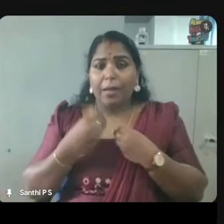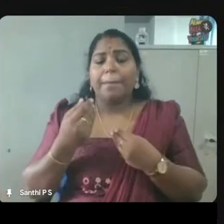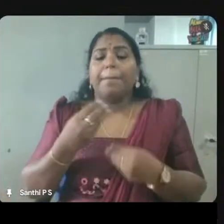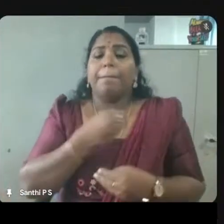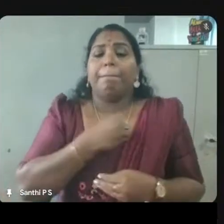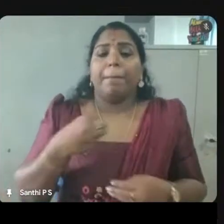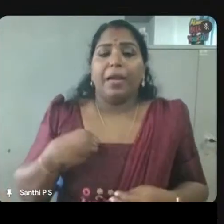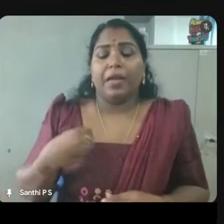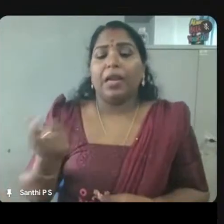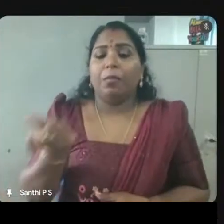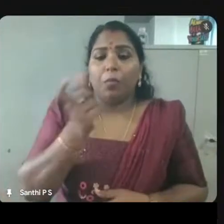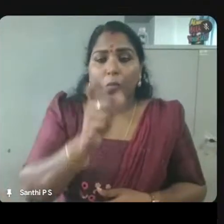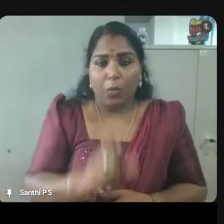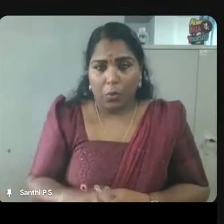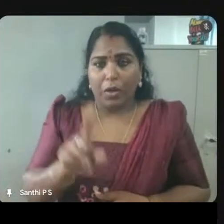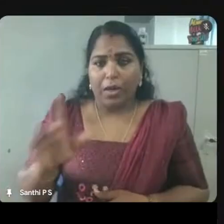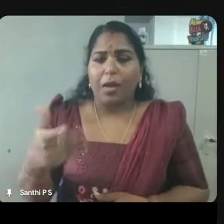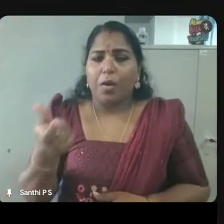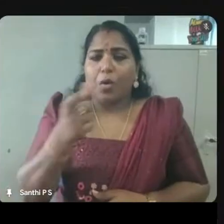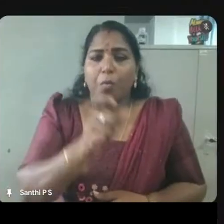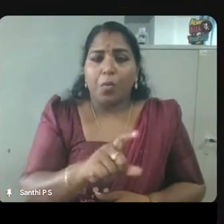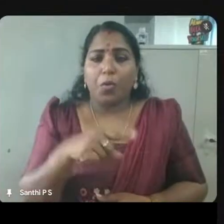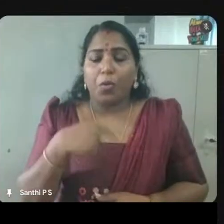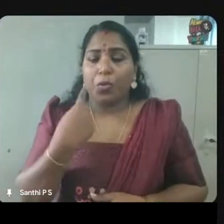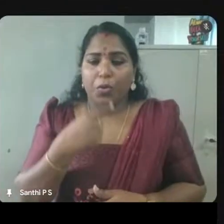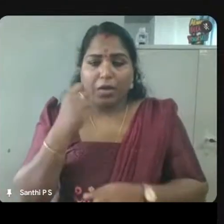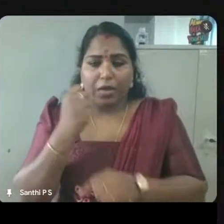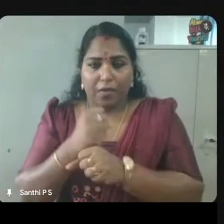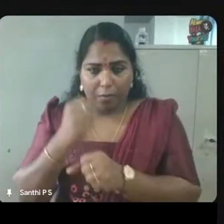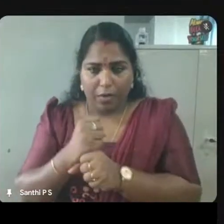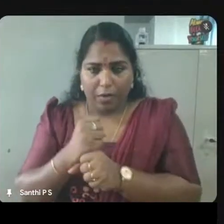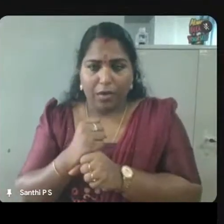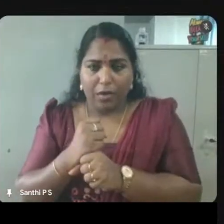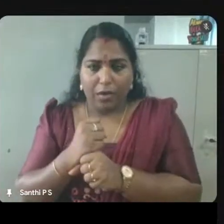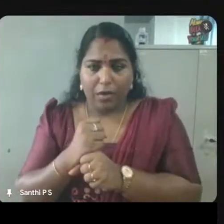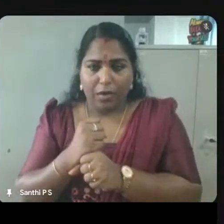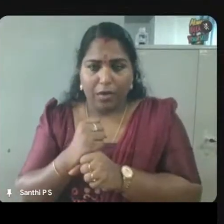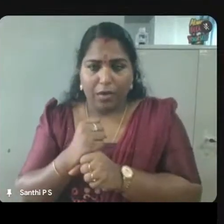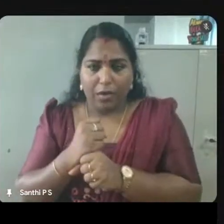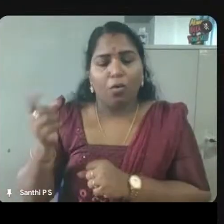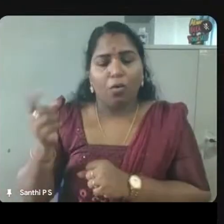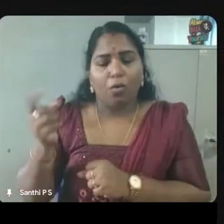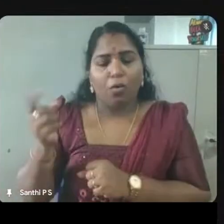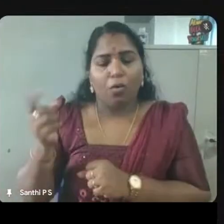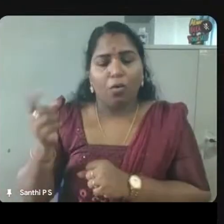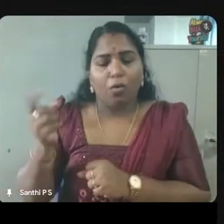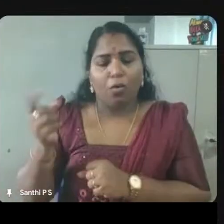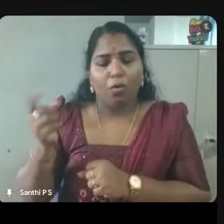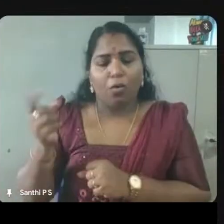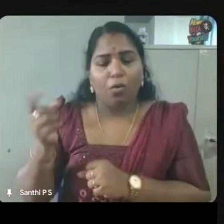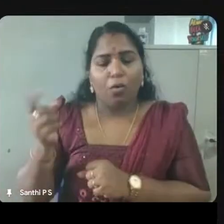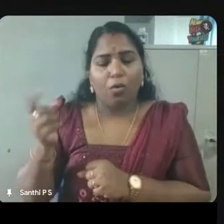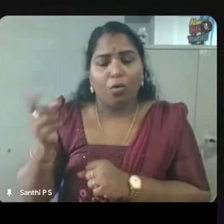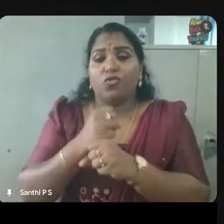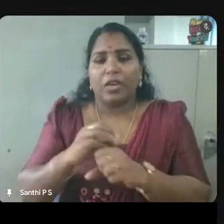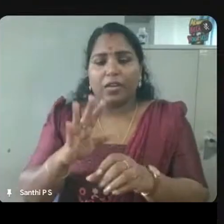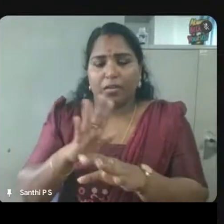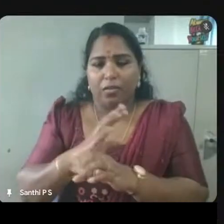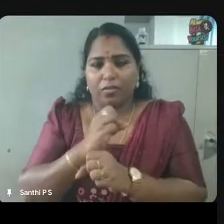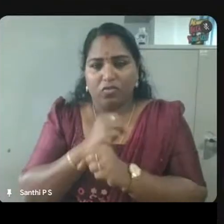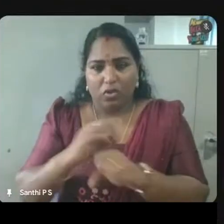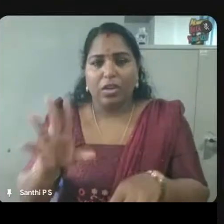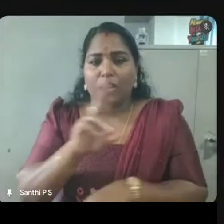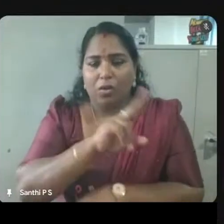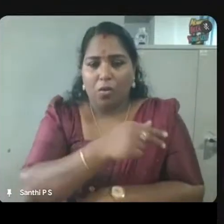എപ്പോഴും ഗവൺമെന്റിന്റെ ഇതിലാണ്. ഇപ്പൊ ഇവിടെ നമ്മുടെ എവിടെയാണ് റീജിയണൽ ഇൻസ്റ്റിറ്റ്യൂട്ട് ഓഫ് ഒഫ്തൽമോളജി കണ്ണാശുപത്രി ജനറൽ ഹോസ്പിറ്റലിന്റെ അടുത്തുള്ള അവിടുത്തെ ഒരു മെഡിക്കൽ